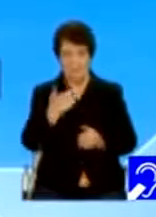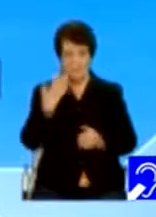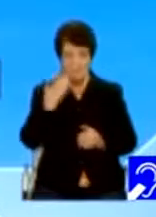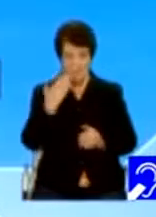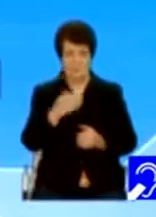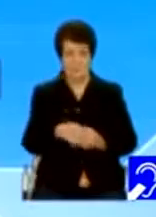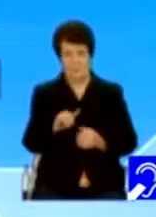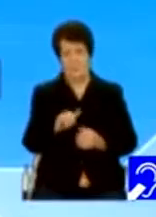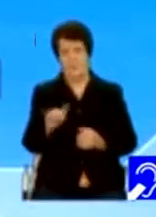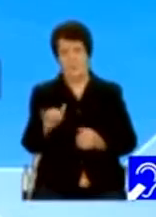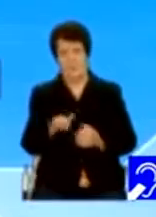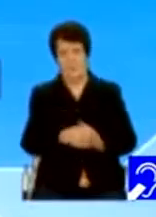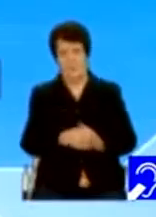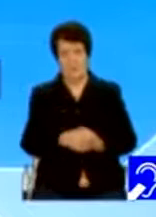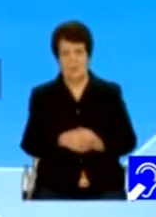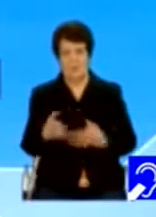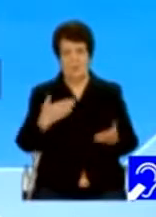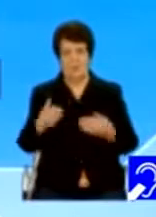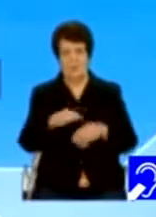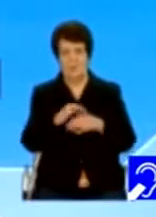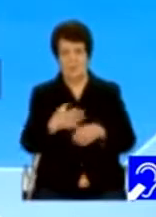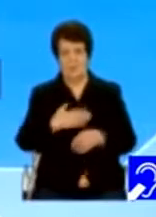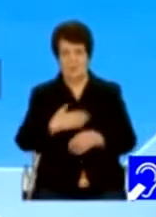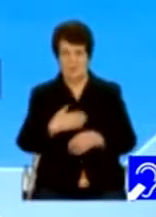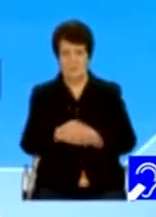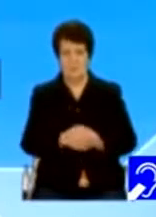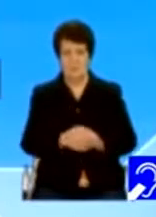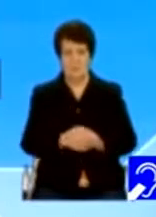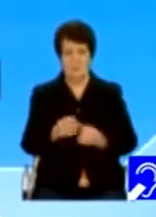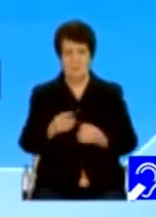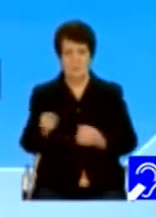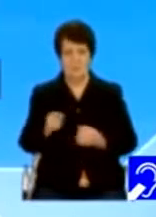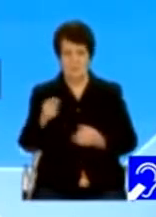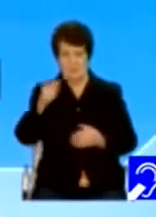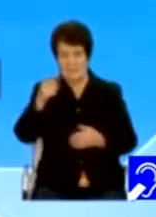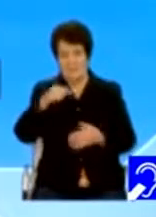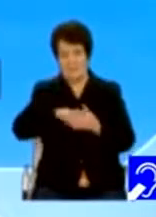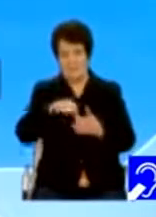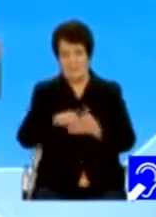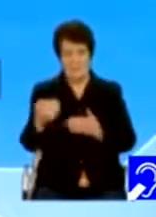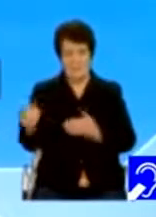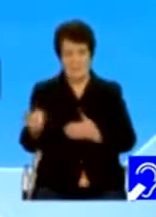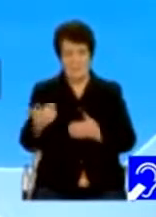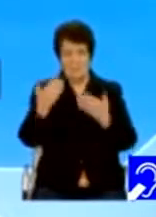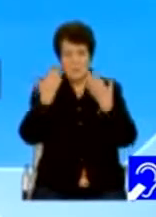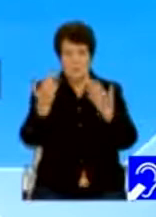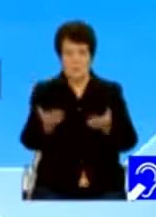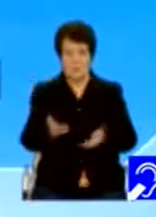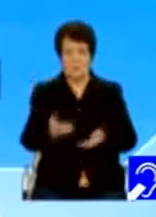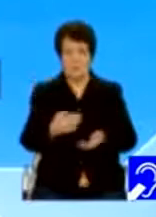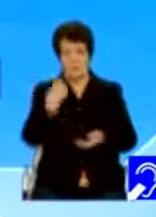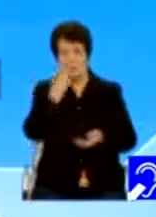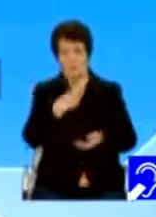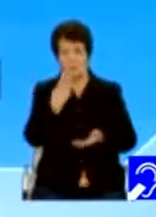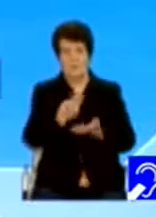ăștia care spun eu, și îți păzesc un pod care e pe partea noastră. Și nu înțeleg care e sensul lor, că nu m-am băgat pe podul lor, am încercat să arăt